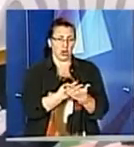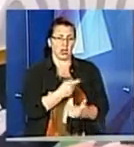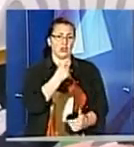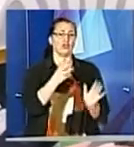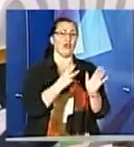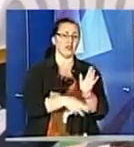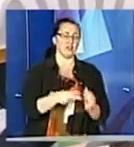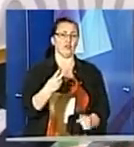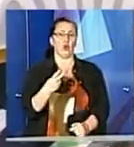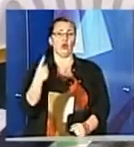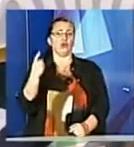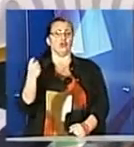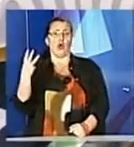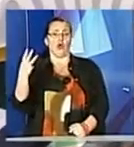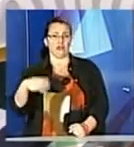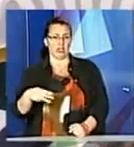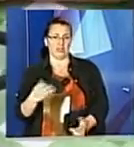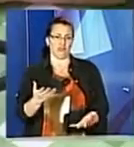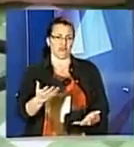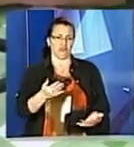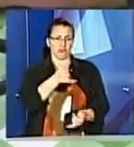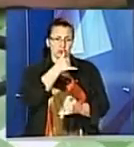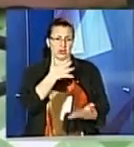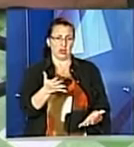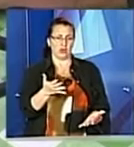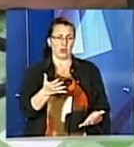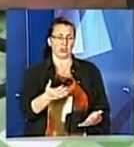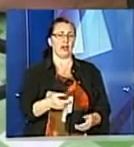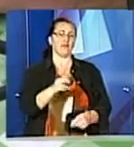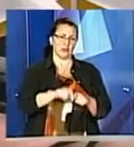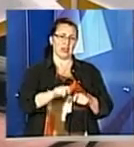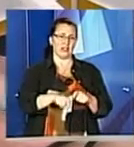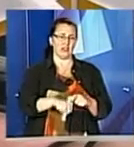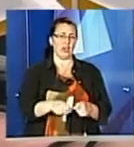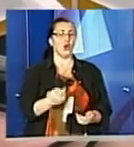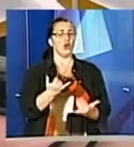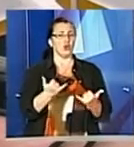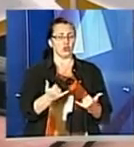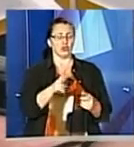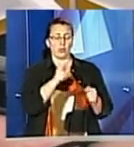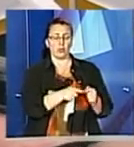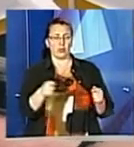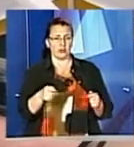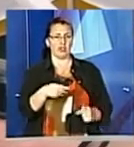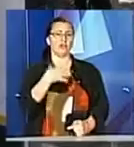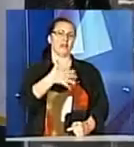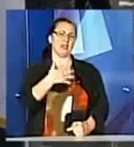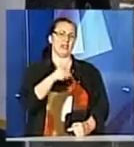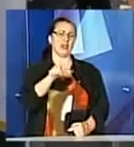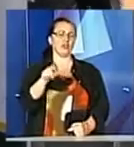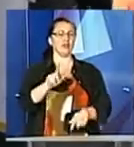130, я не знаю, що пити, який правильний, тому прийшла перевірити. За 2 години тиск поміряло майже 50 людей. Лікарі зауважують, тепер